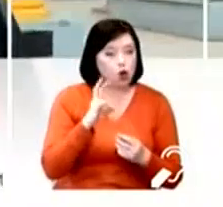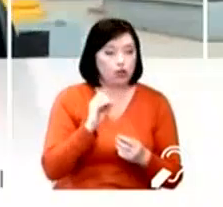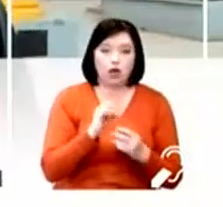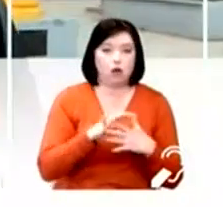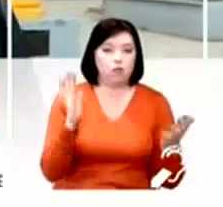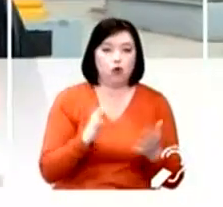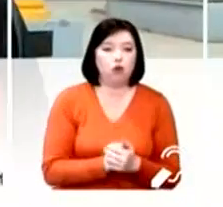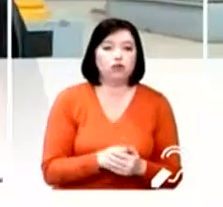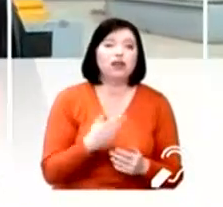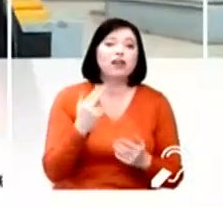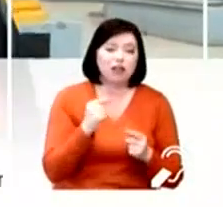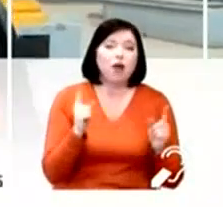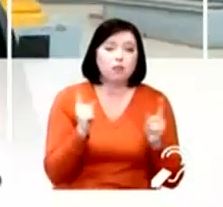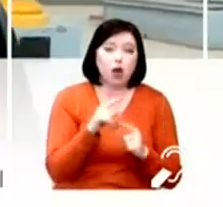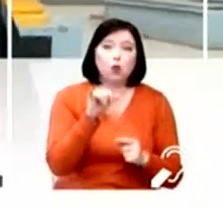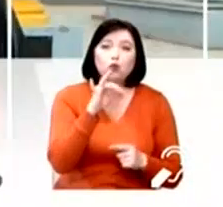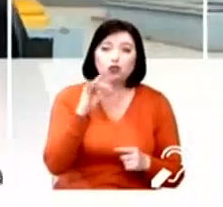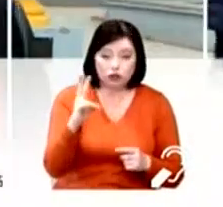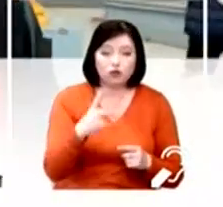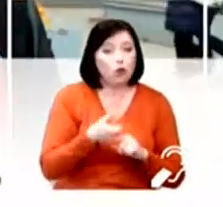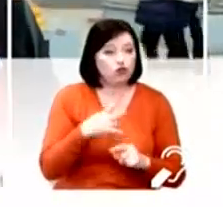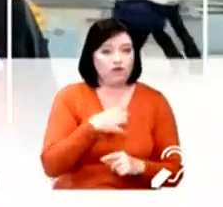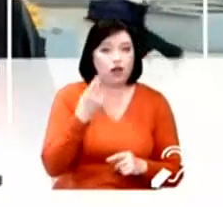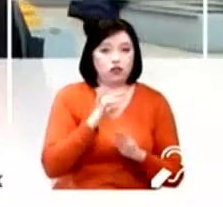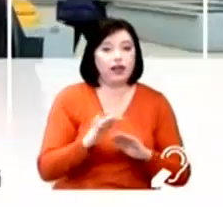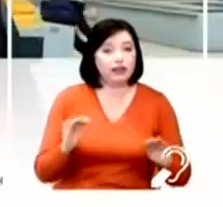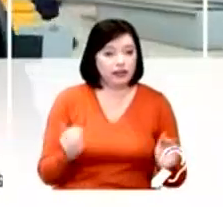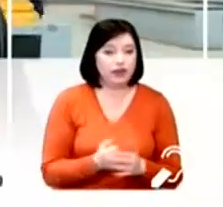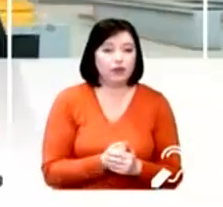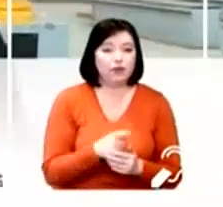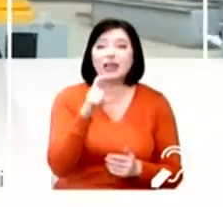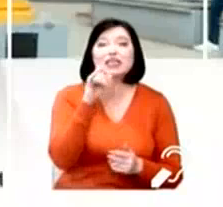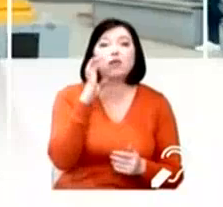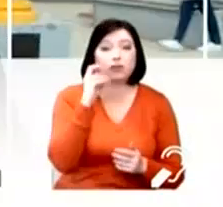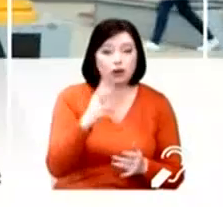des. Consider că micul dejun e foarte important pentru copii. Ar trebui să evite